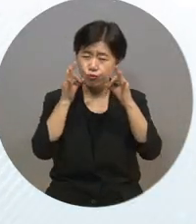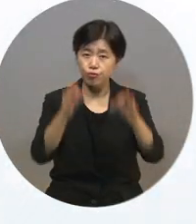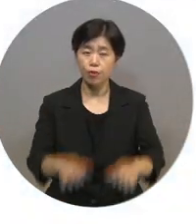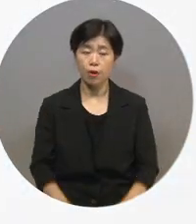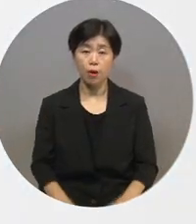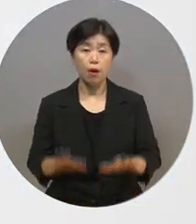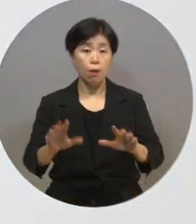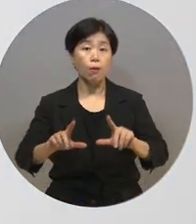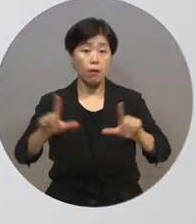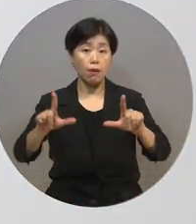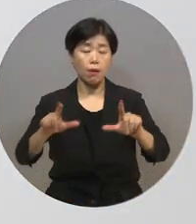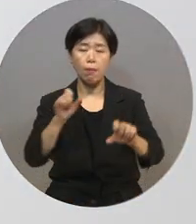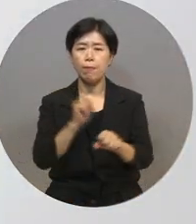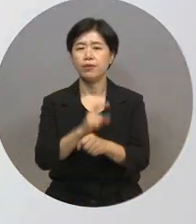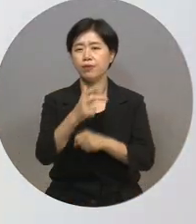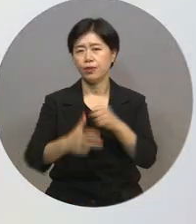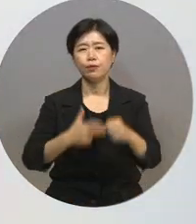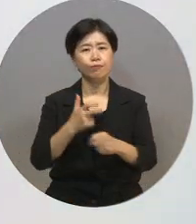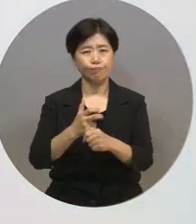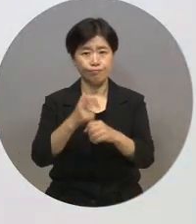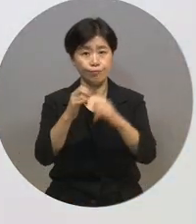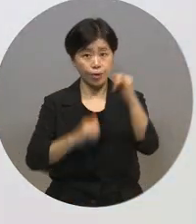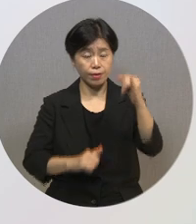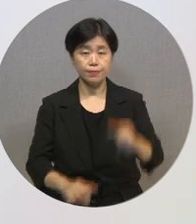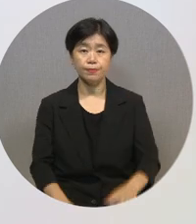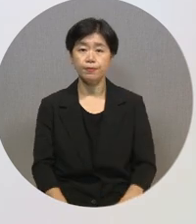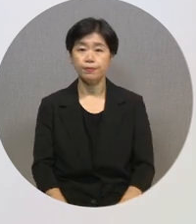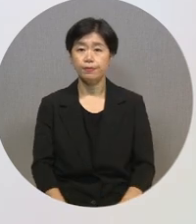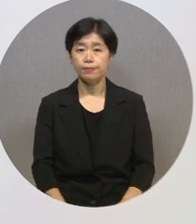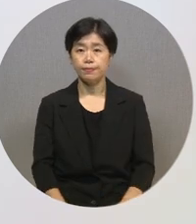올해로 70주년을 맞이했습니다.